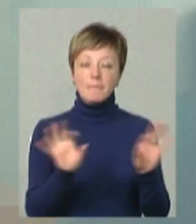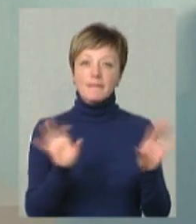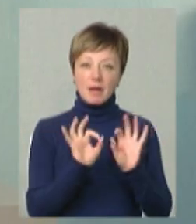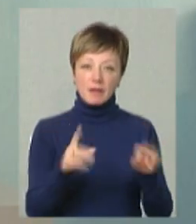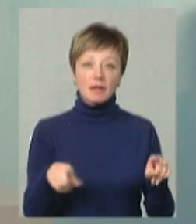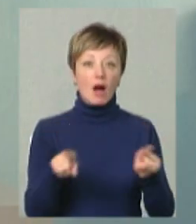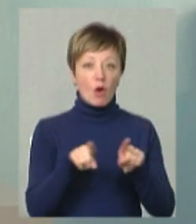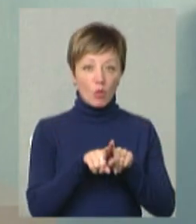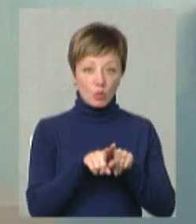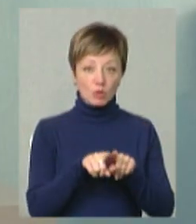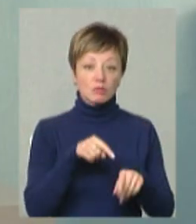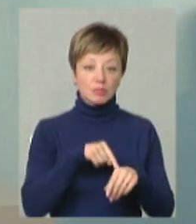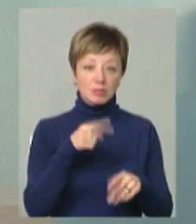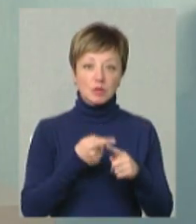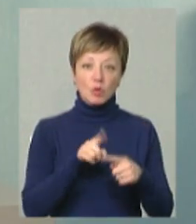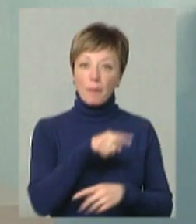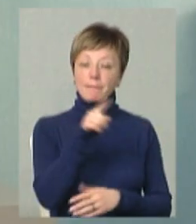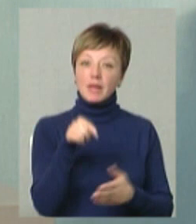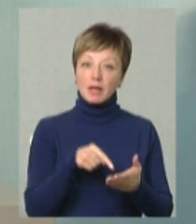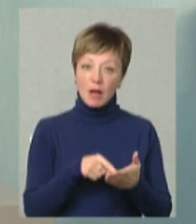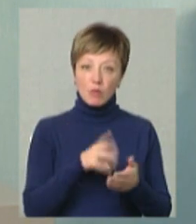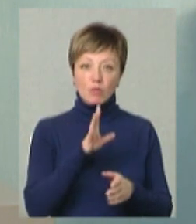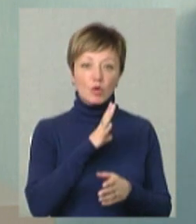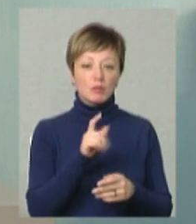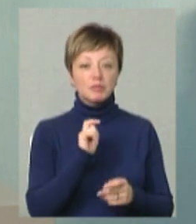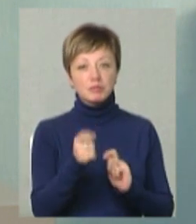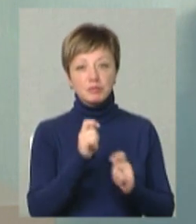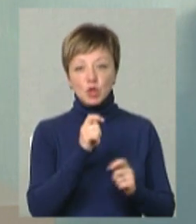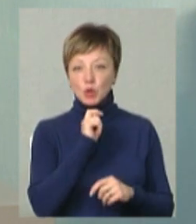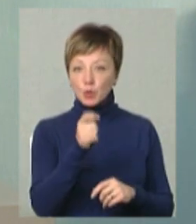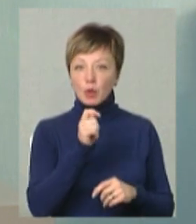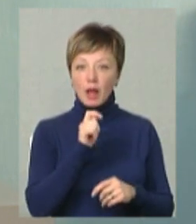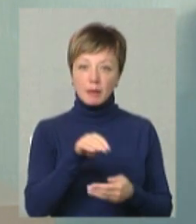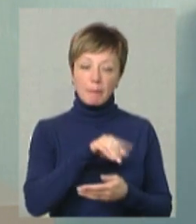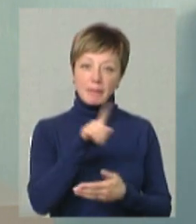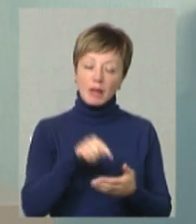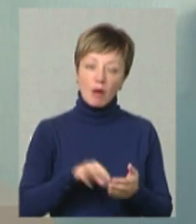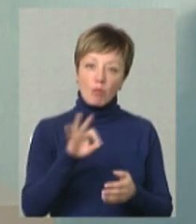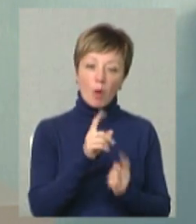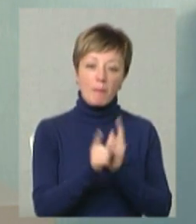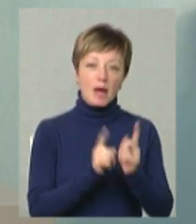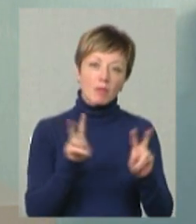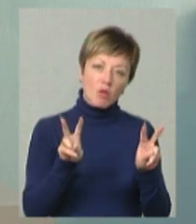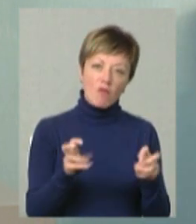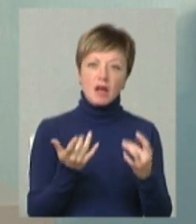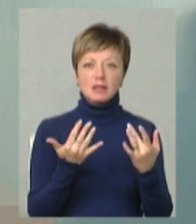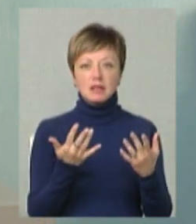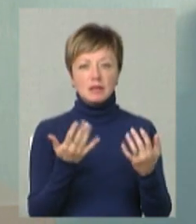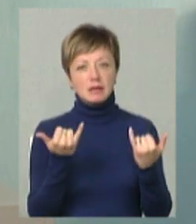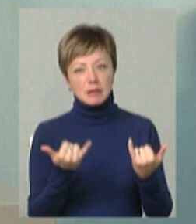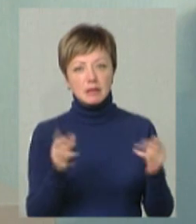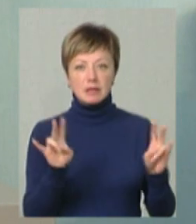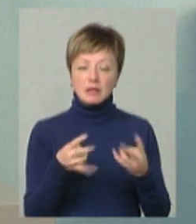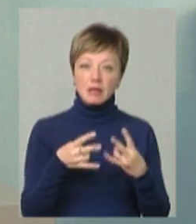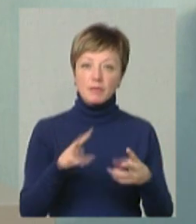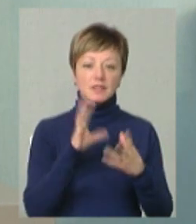також торкнувся цього питання. Було запитання від журналістів щодо перейменування, наскільки воно на часі,